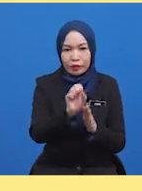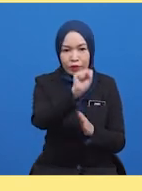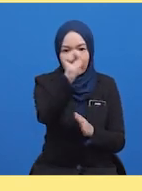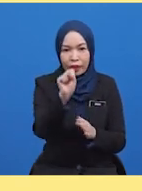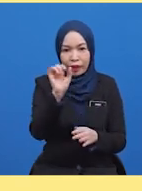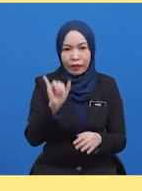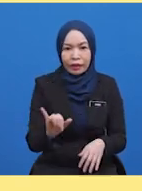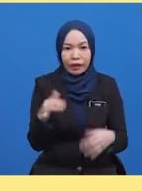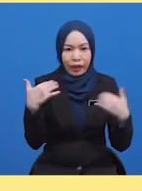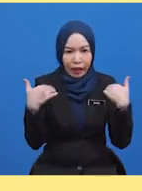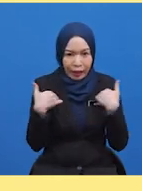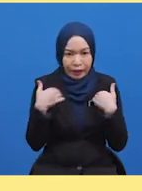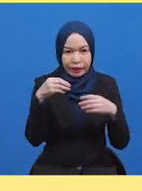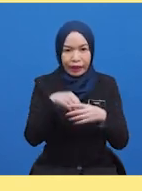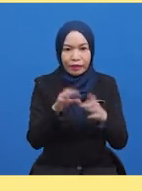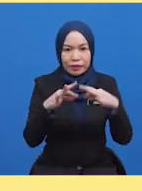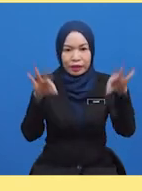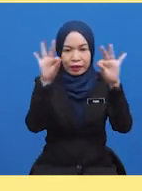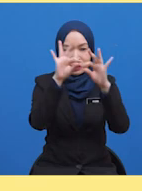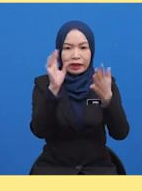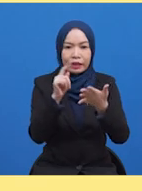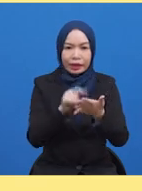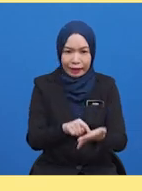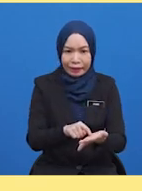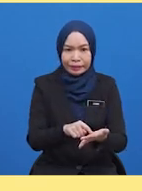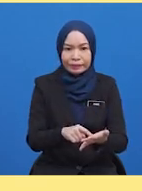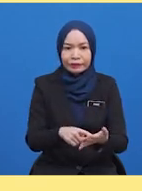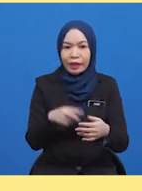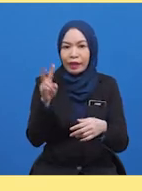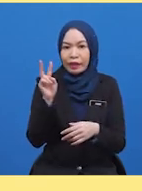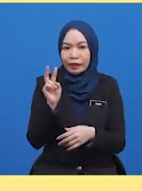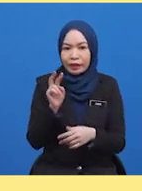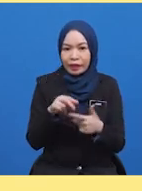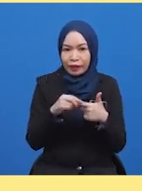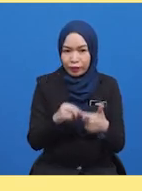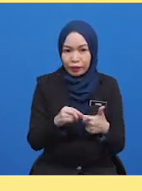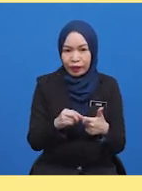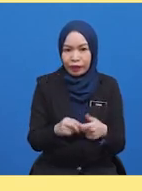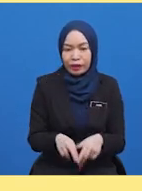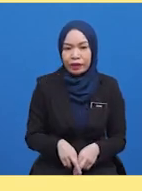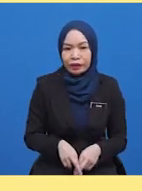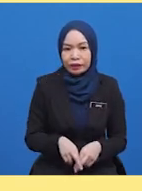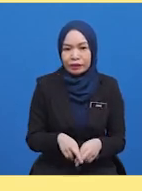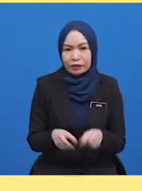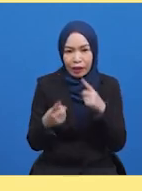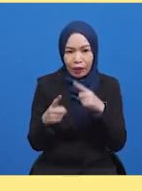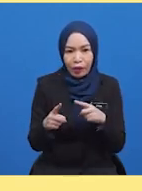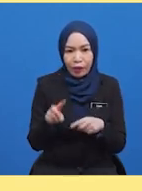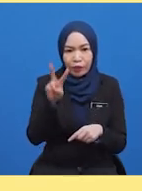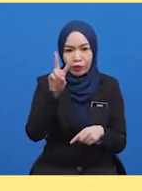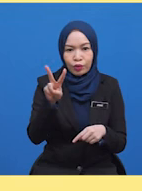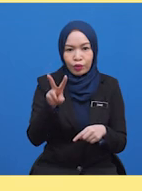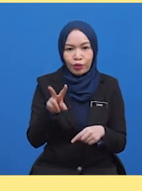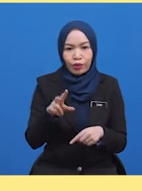dalam cerpen ini soalan kedua huraikan duel atau masyarakat yang